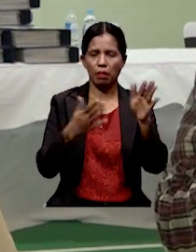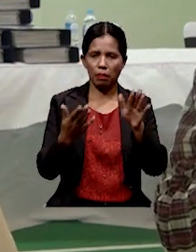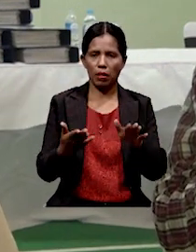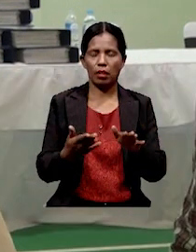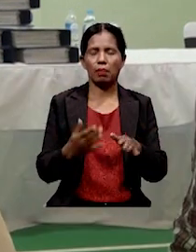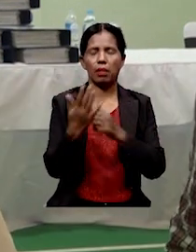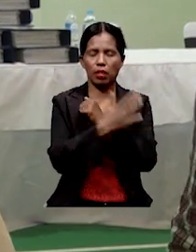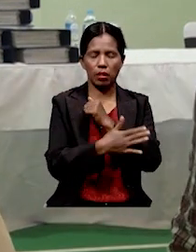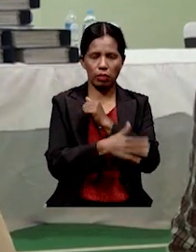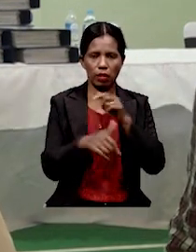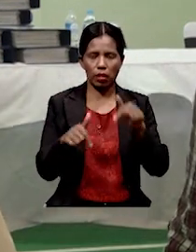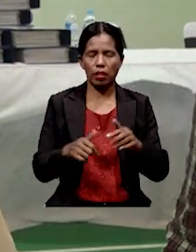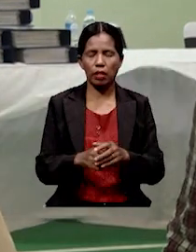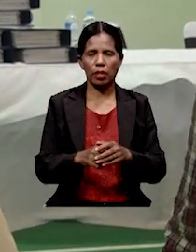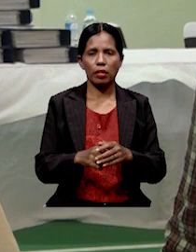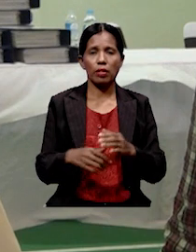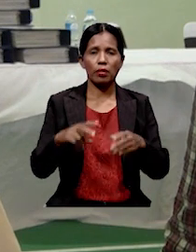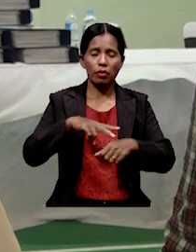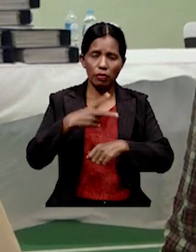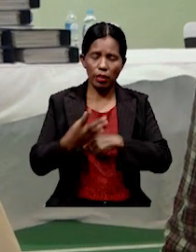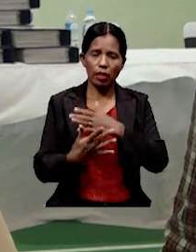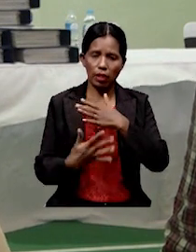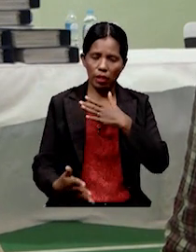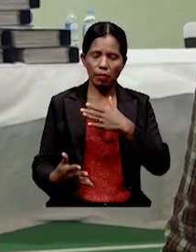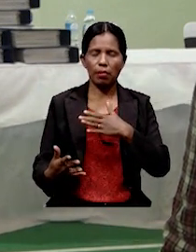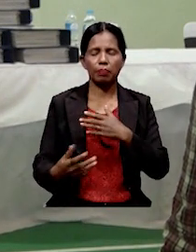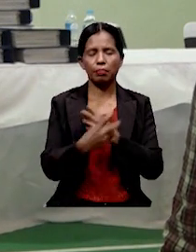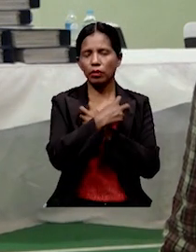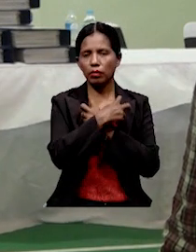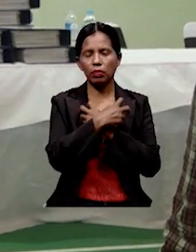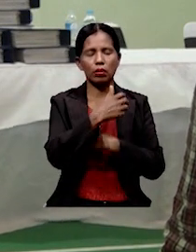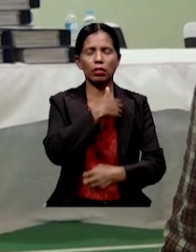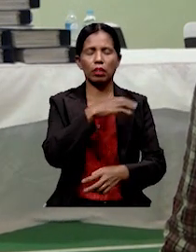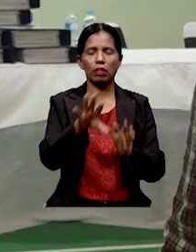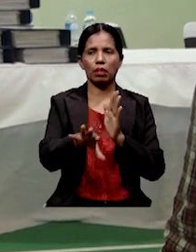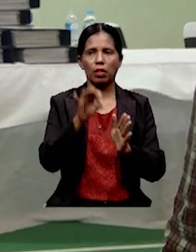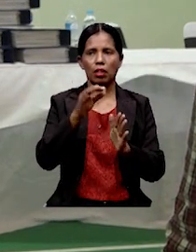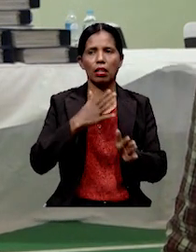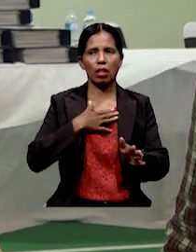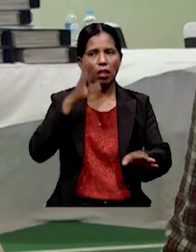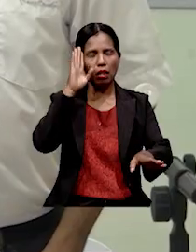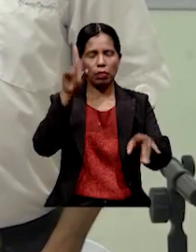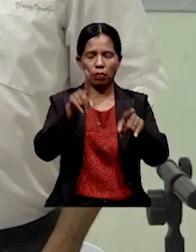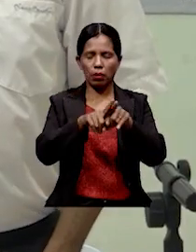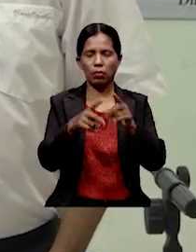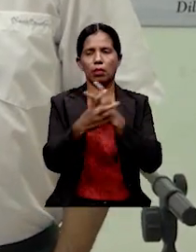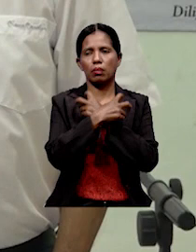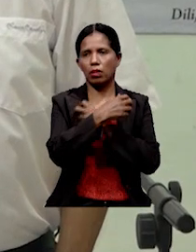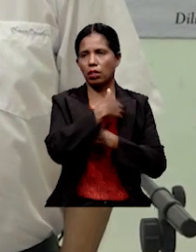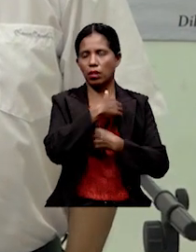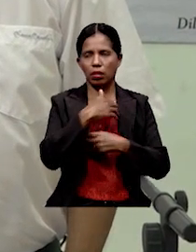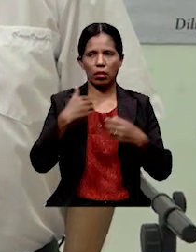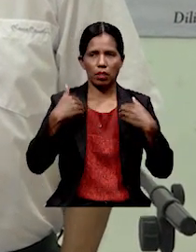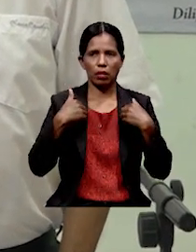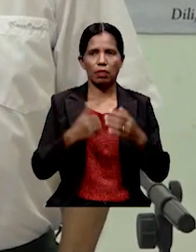né? Facarram barraide, né? Palu ruin sedap kata. Hanya mau rasa kini ruin tak sedap kata. Mas ke avansa